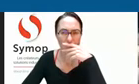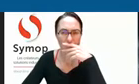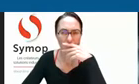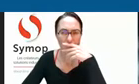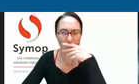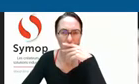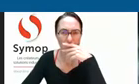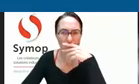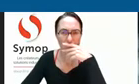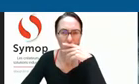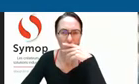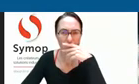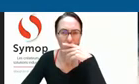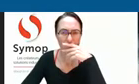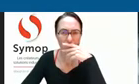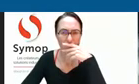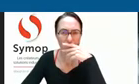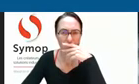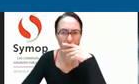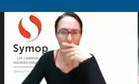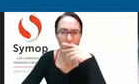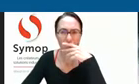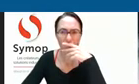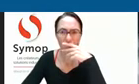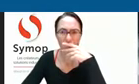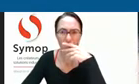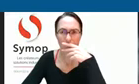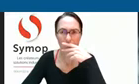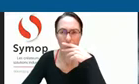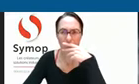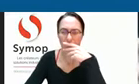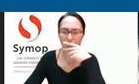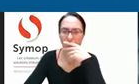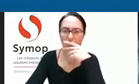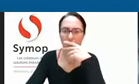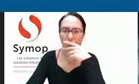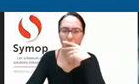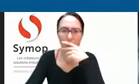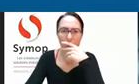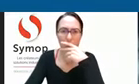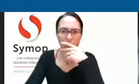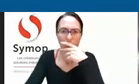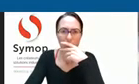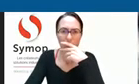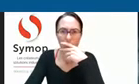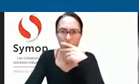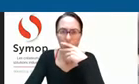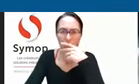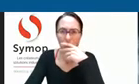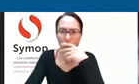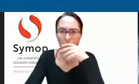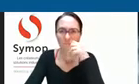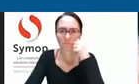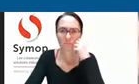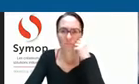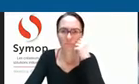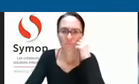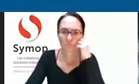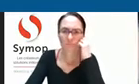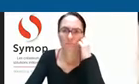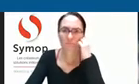la tablette reconnaît l'asset, enfin la machine, ça reconnaît l'environnement et ça permet de venir en mettre en surimpression.